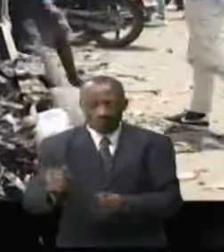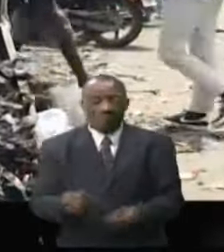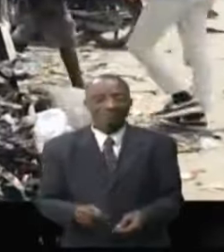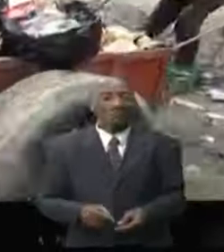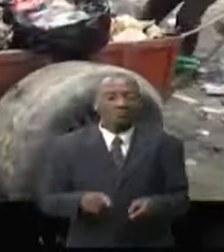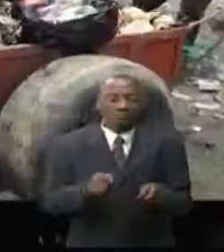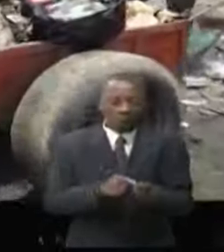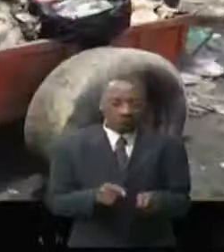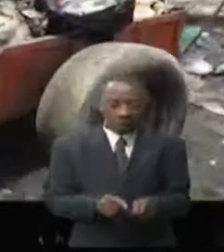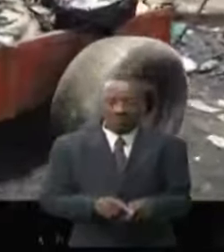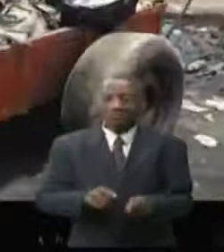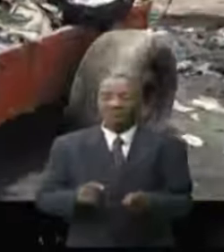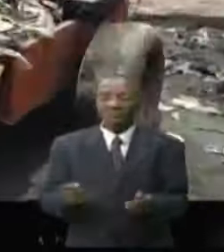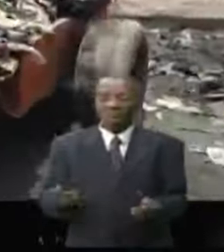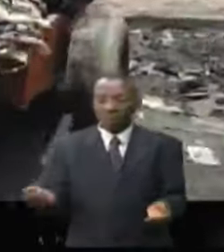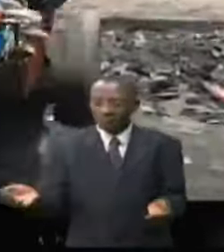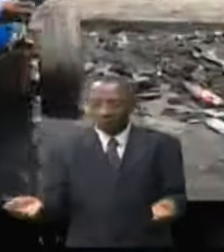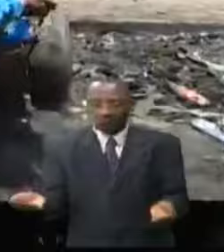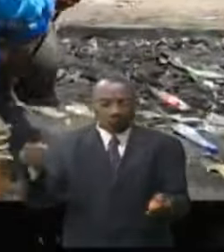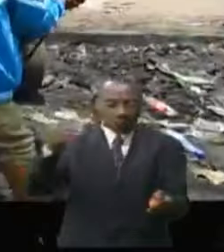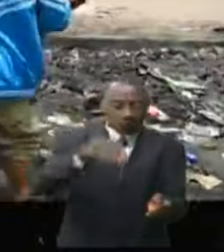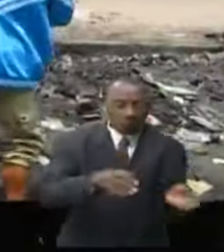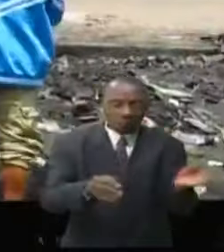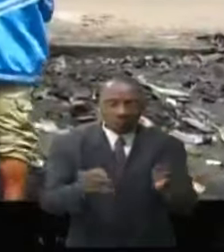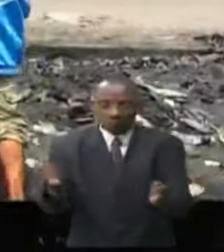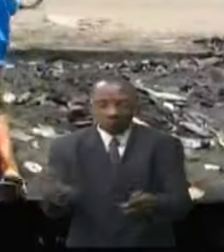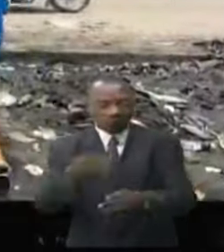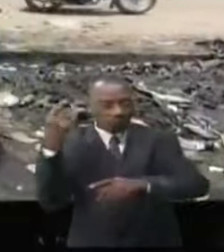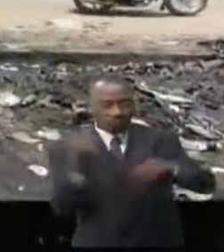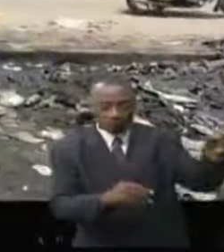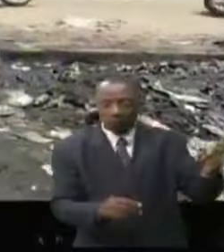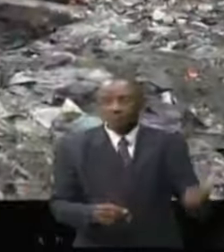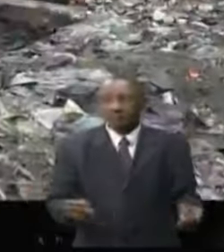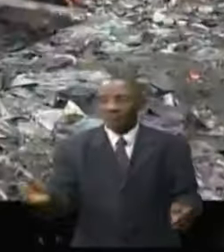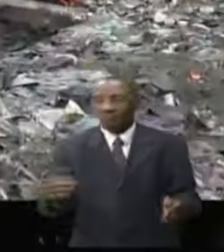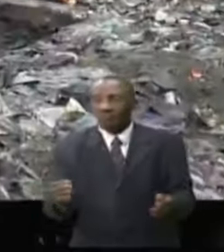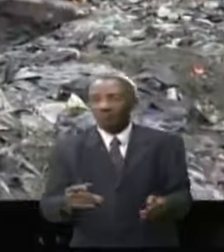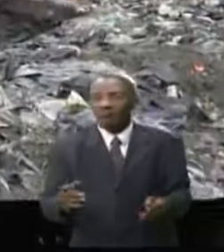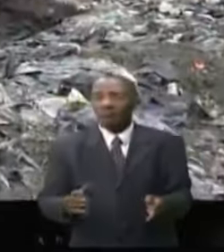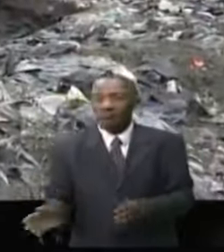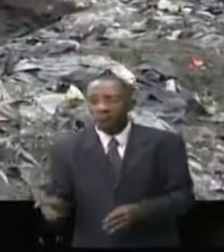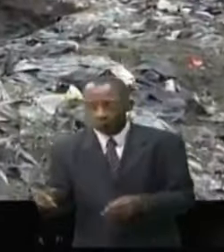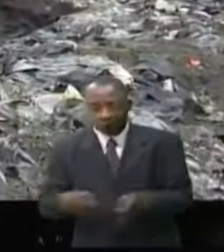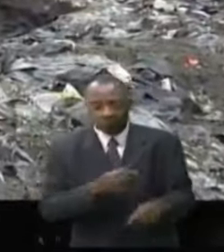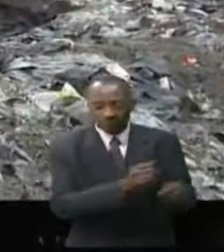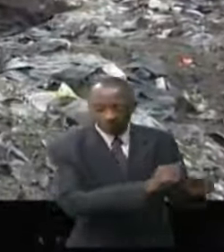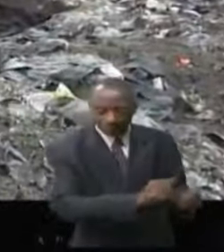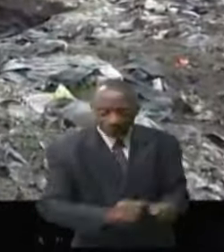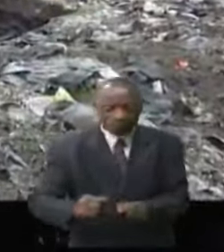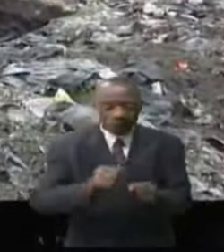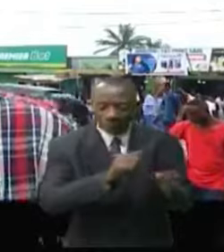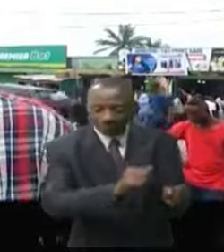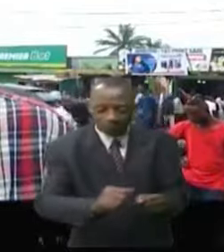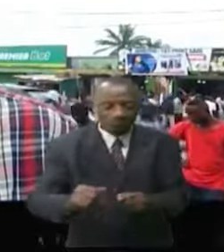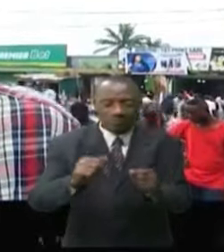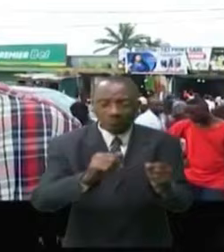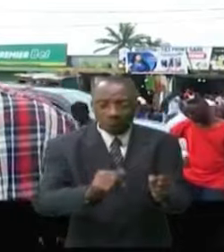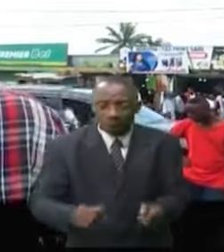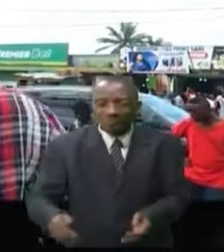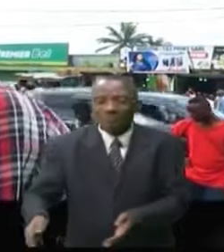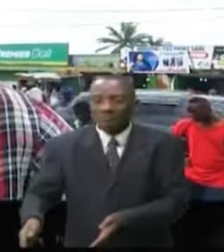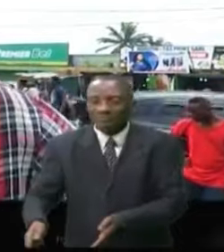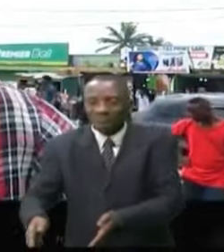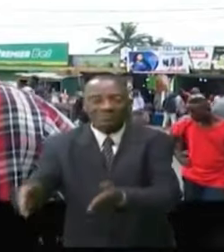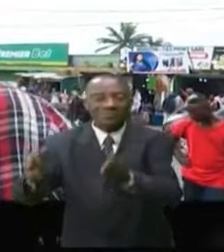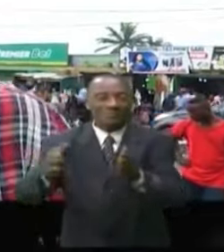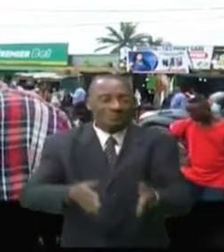le lieu propis pour jetter les inondices les lieu propice pour jetit les IM c'est connu il serait souhaitable de de les jeter au lieu indiqué